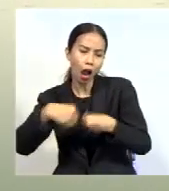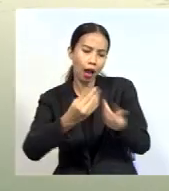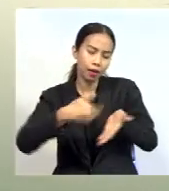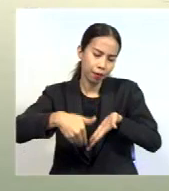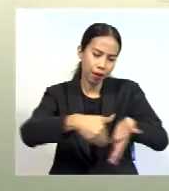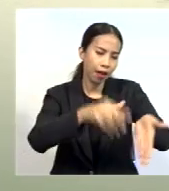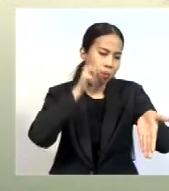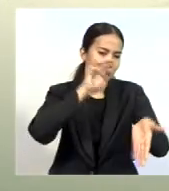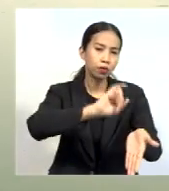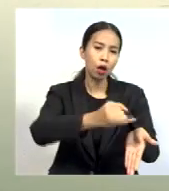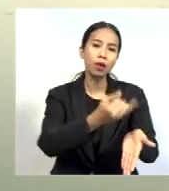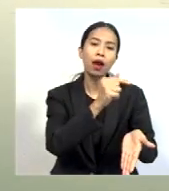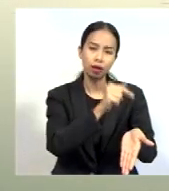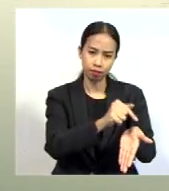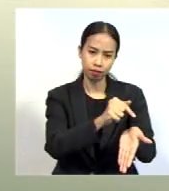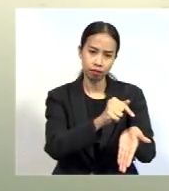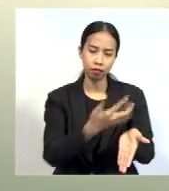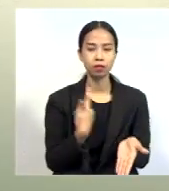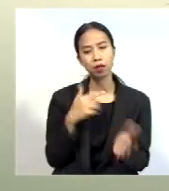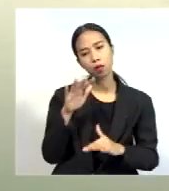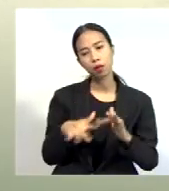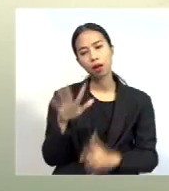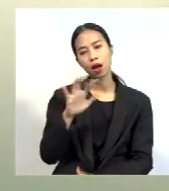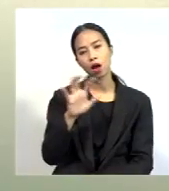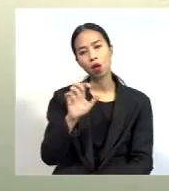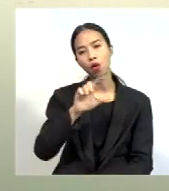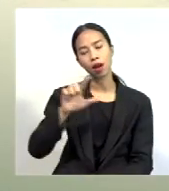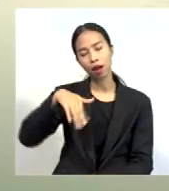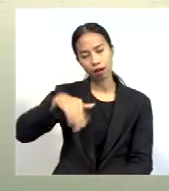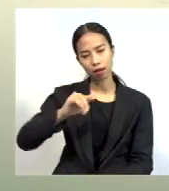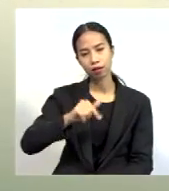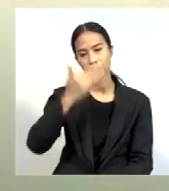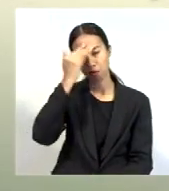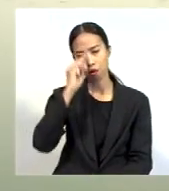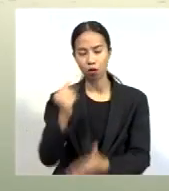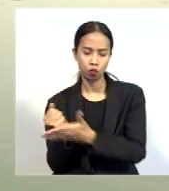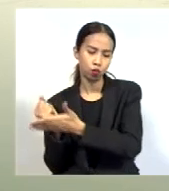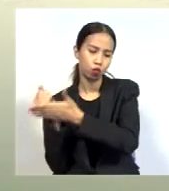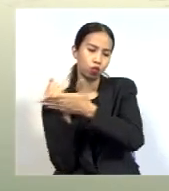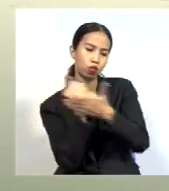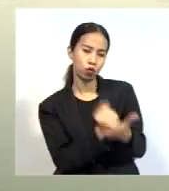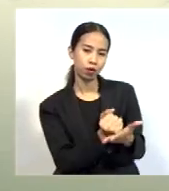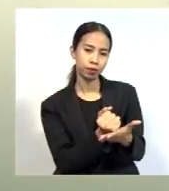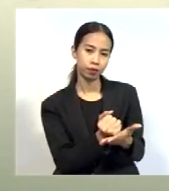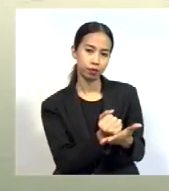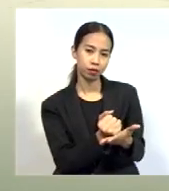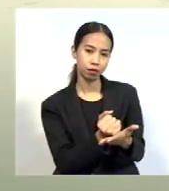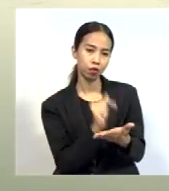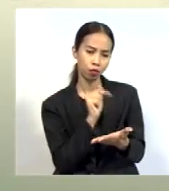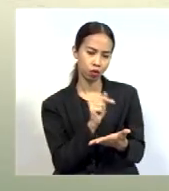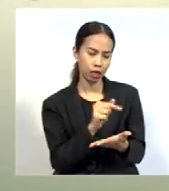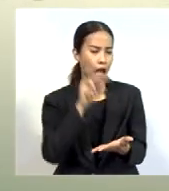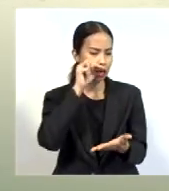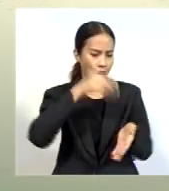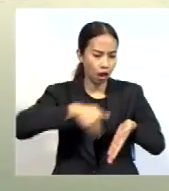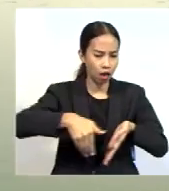ผนเนี่ยจะผันไปยังลุ่มน้ำเจ้าพระยาอยู่500ล้านลูกบาศก์เมตรนะครับเพื่อสนับสนุนเนื่องจากว่าทางลุ่มแม่น้ำเจ้าพระย